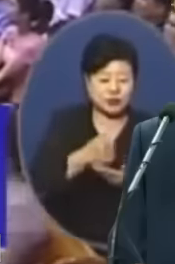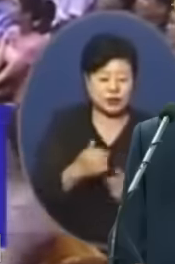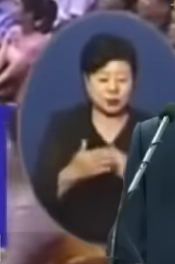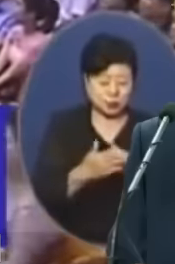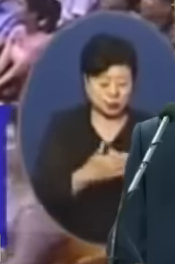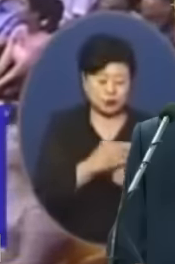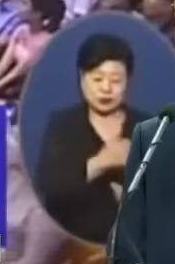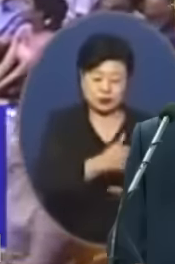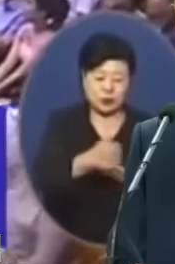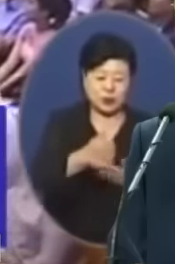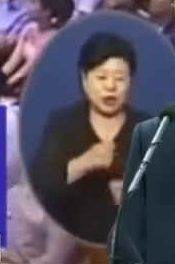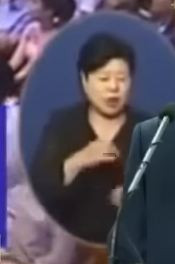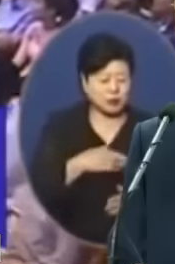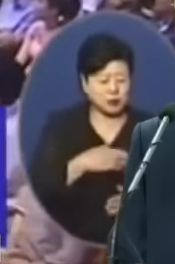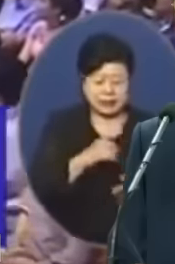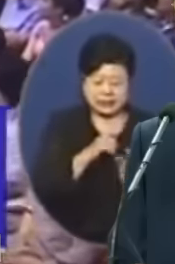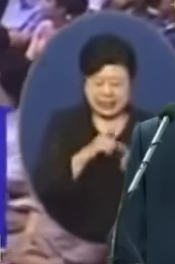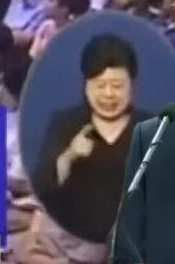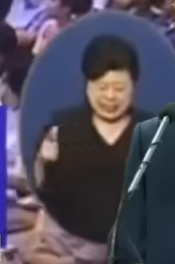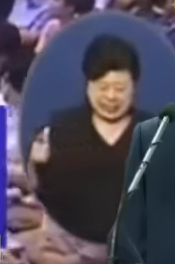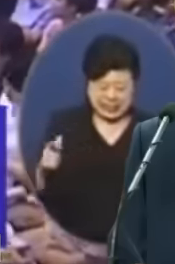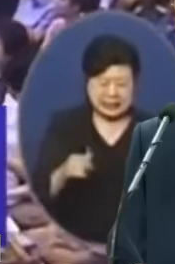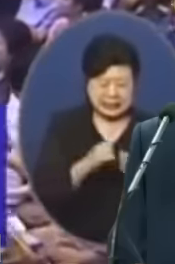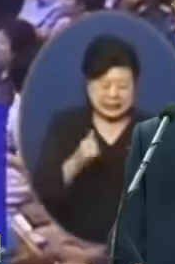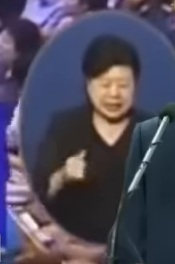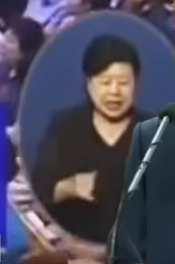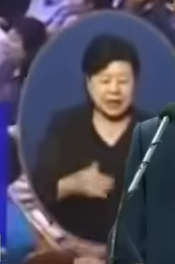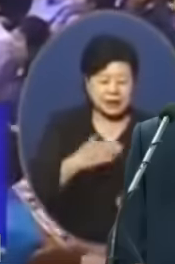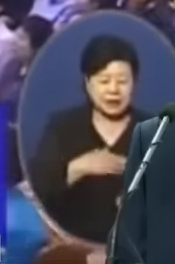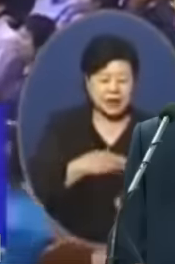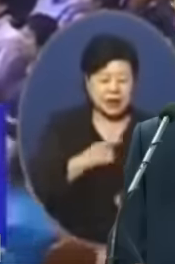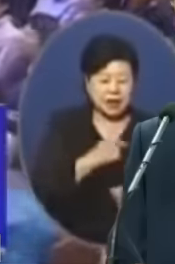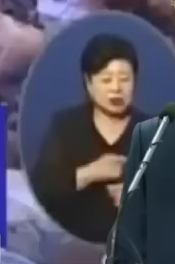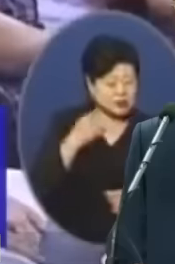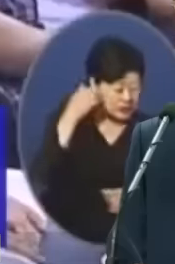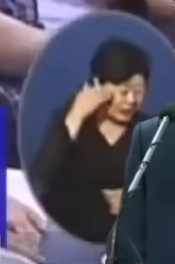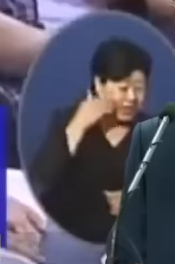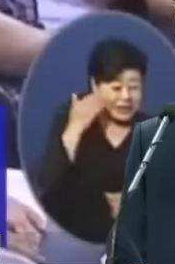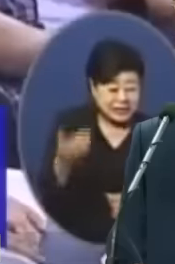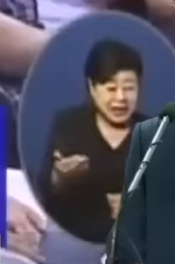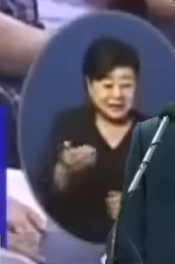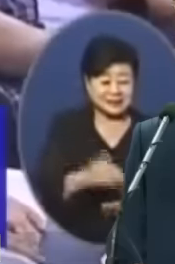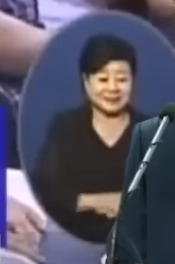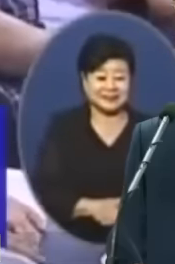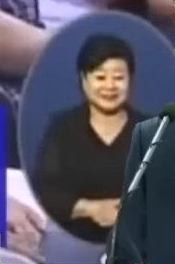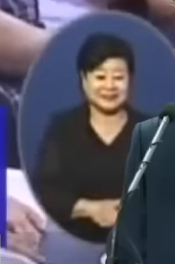주는 나를 돕는 자이시니 내가 무서워하지 아니하겠노라. 사람이 내게 어찌하리요.